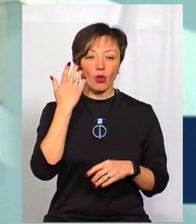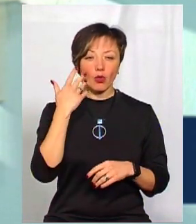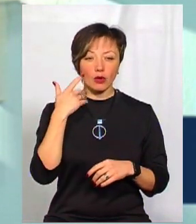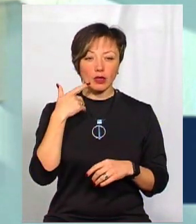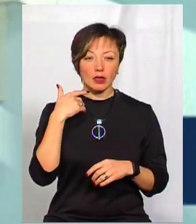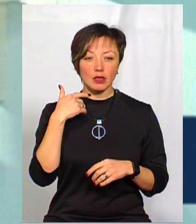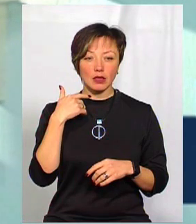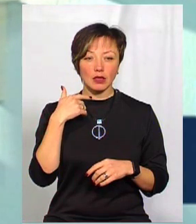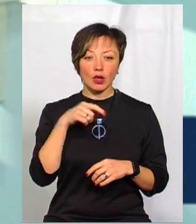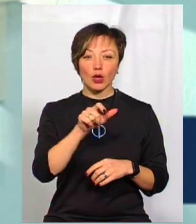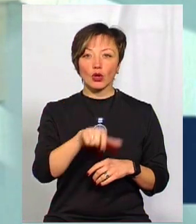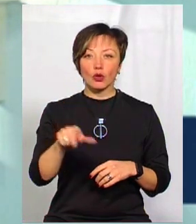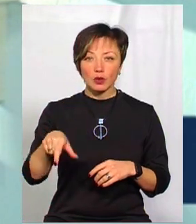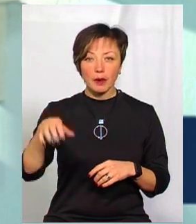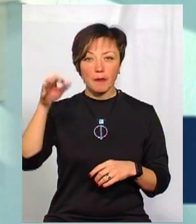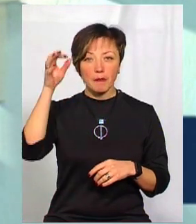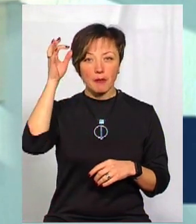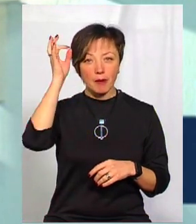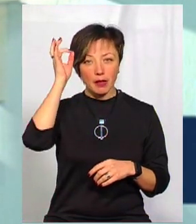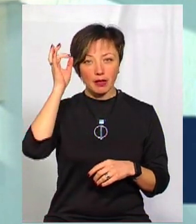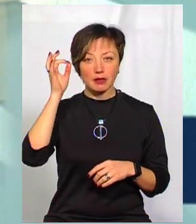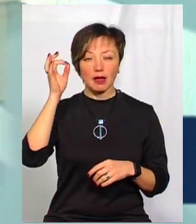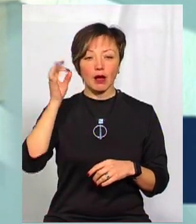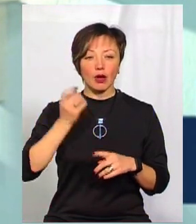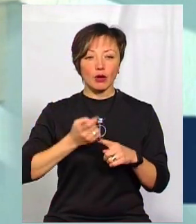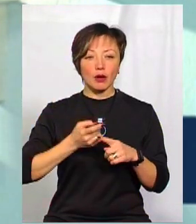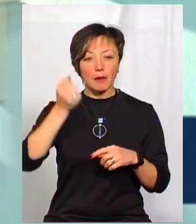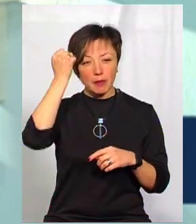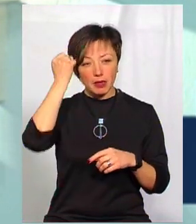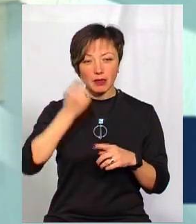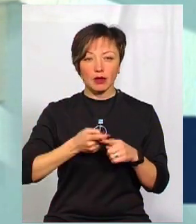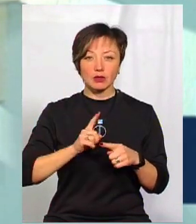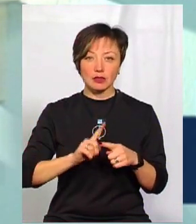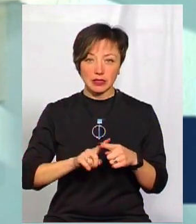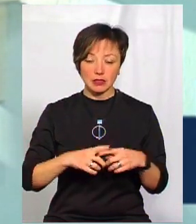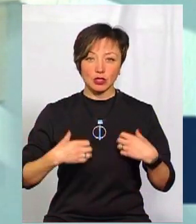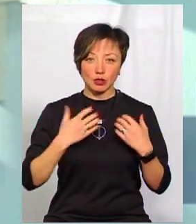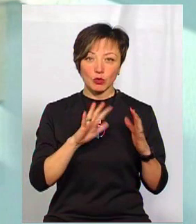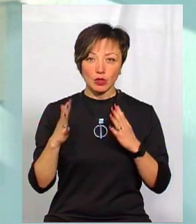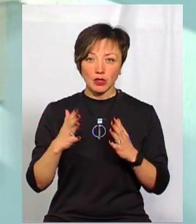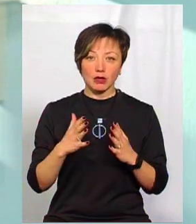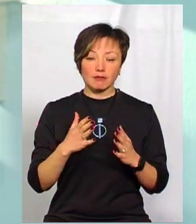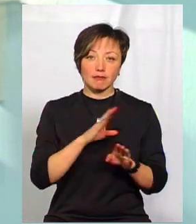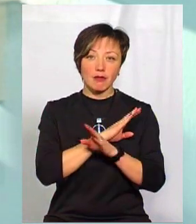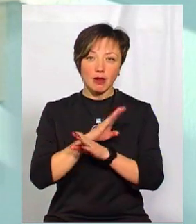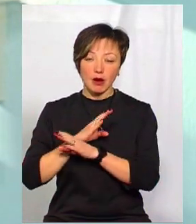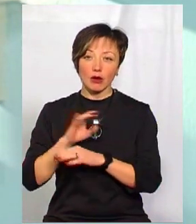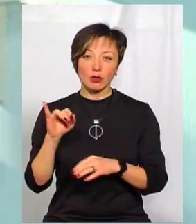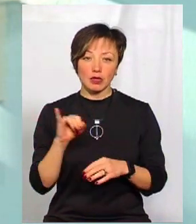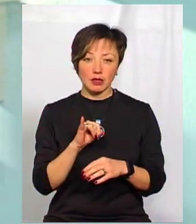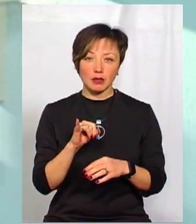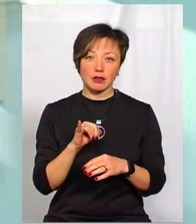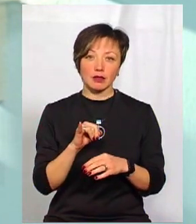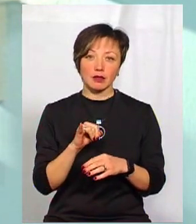коли люди, які пам'ятають ті страшні події, йдуть в кращий світ. І з ними